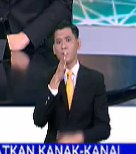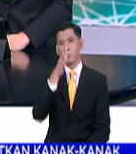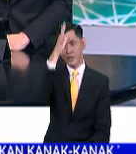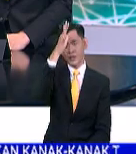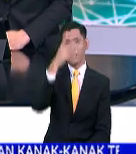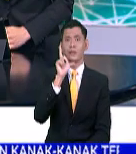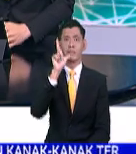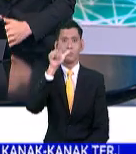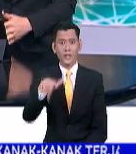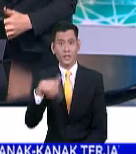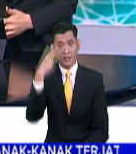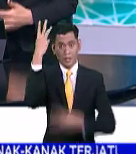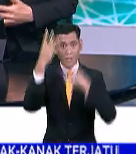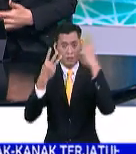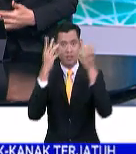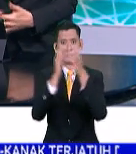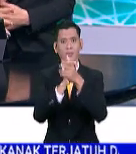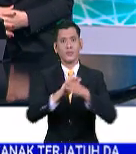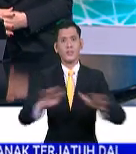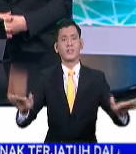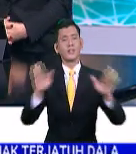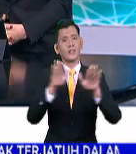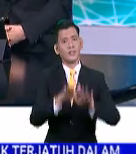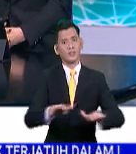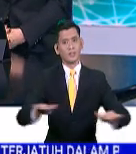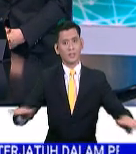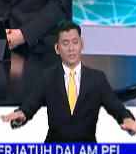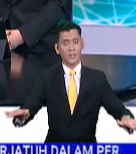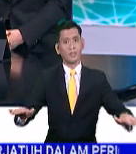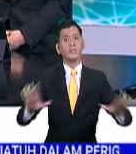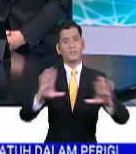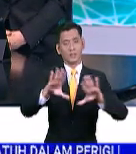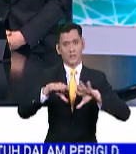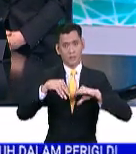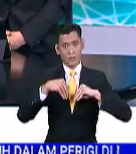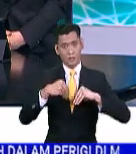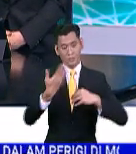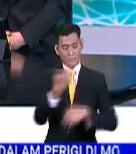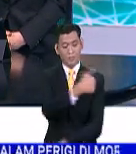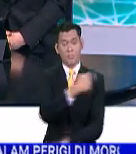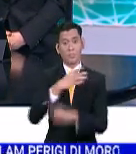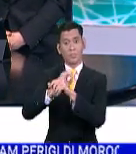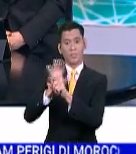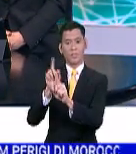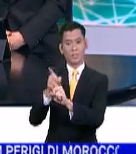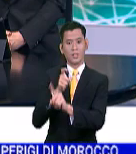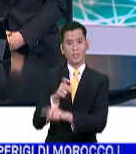perlu risau tentang aspek keselamatan anak-anak mereka dalam menerima vaksinasi melalui